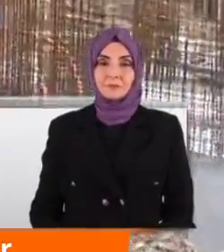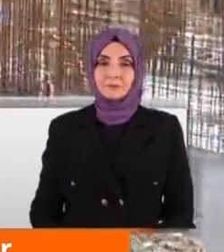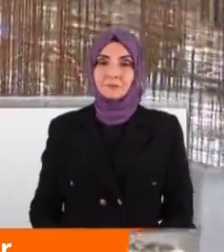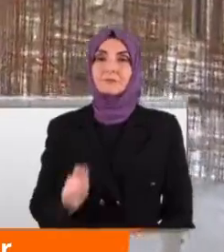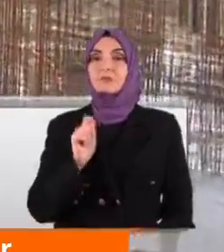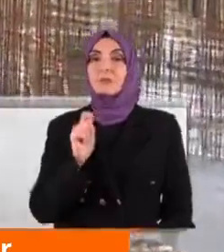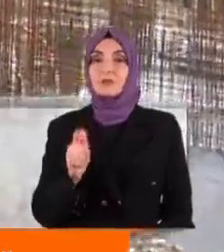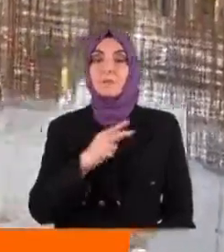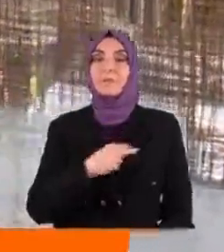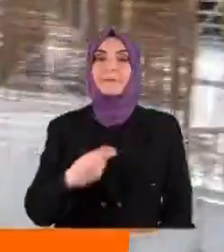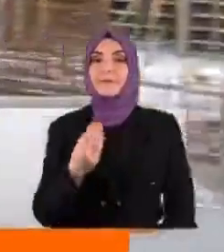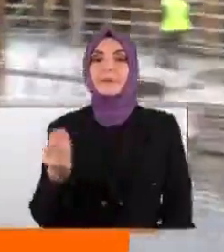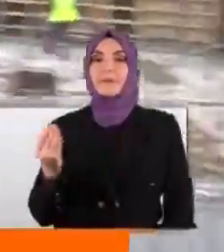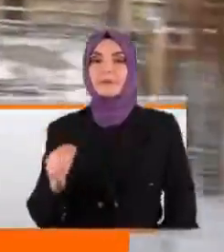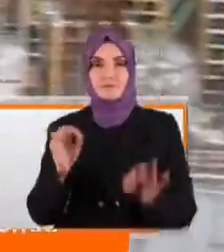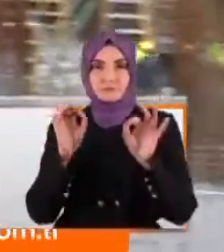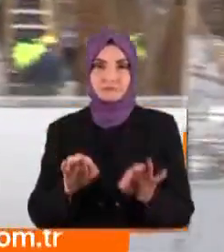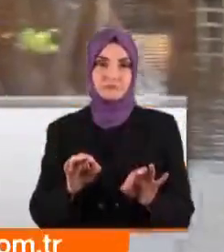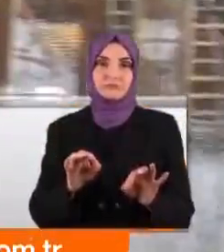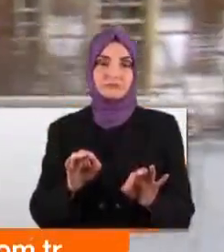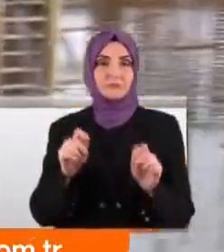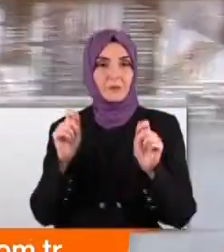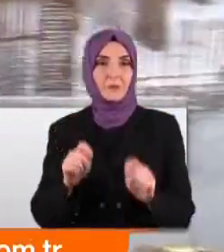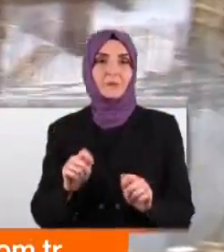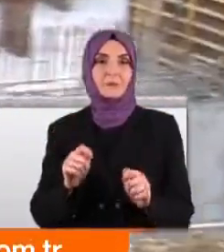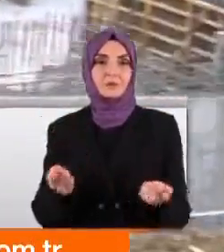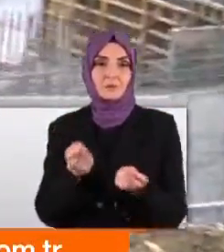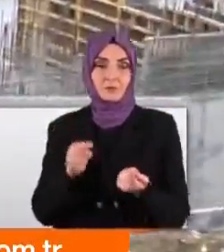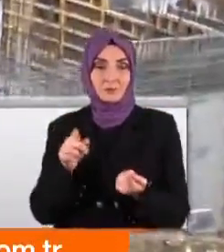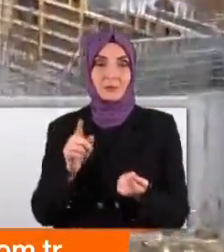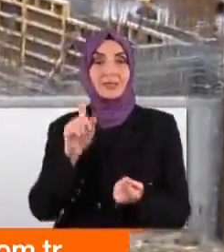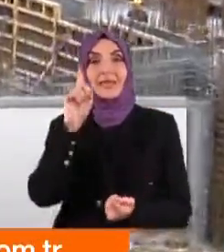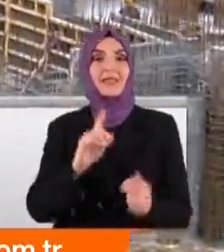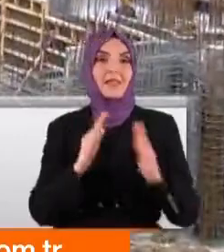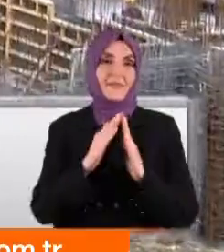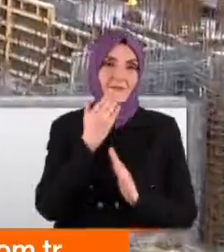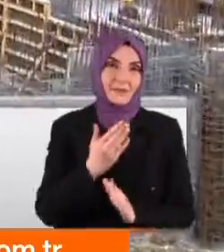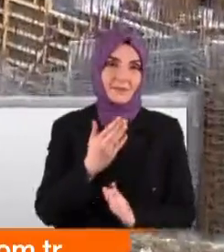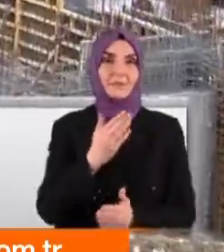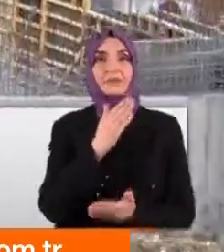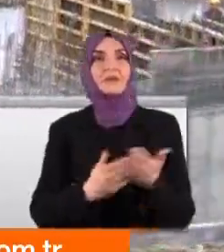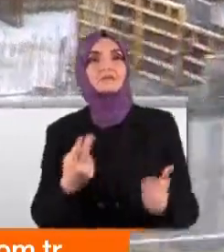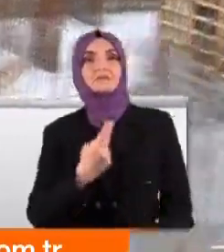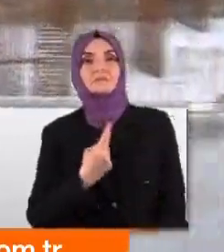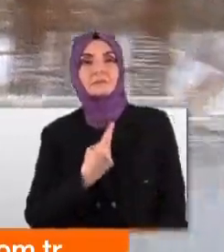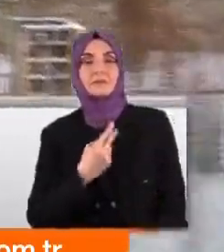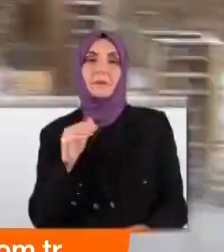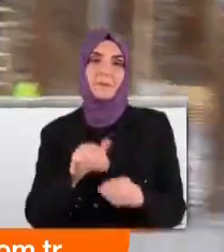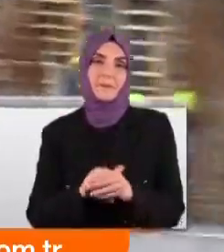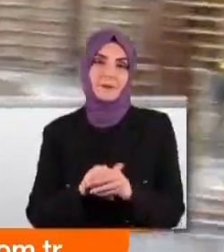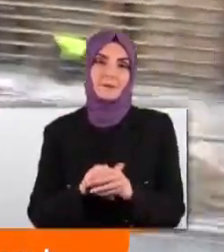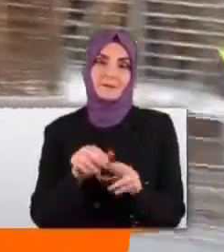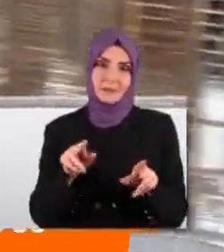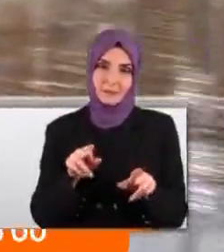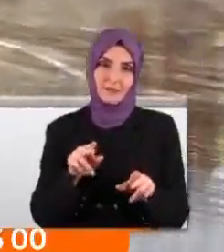İlçe belediyelerinin başlattığı çalışmalar, ilk evim ve yarısı bizden kampanyası, işte bunun gibi daha birçok kampanyayla birlikte